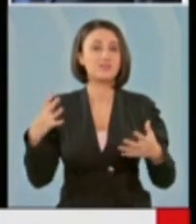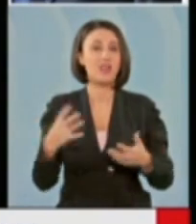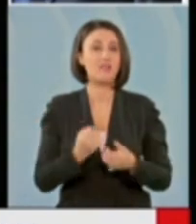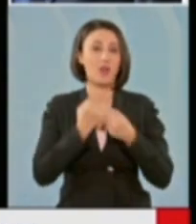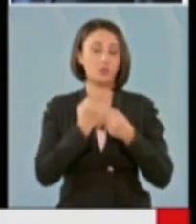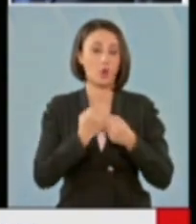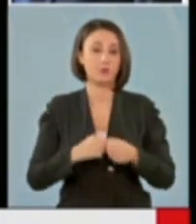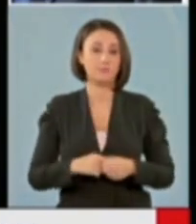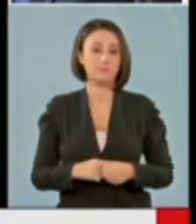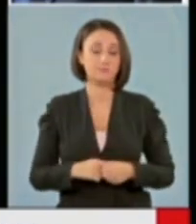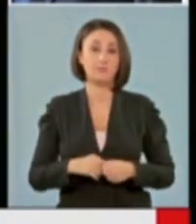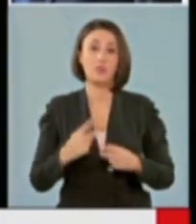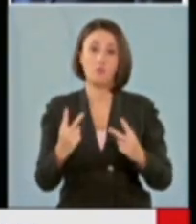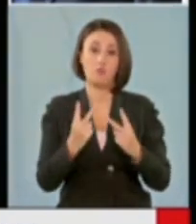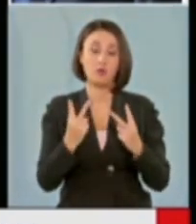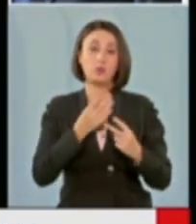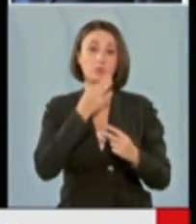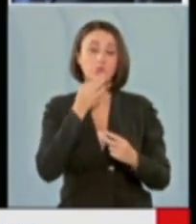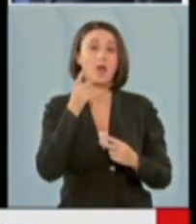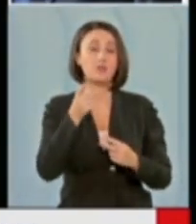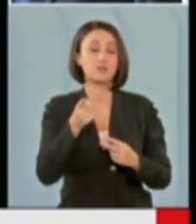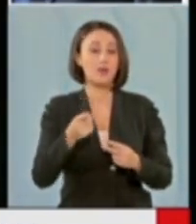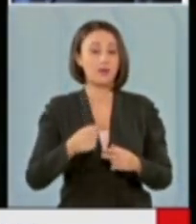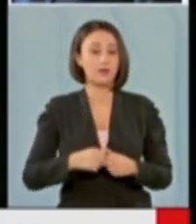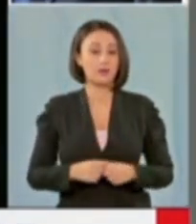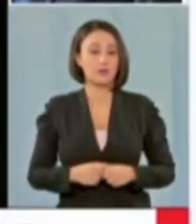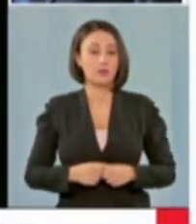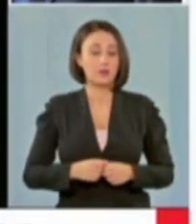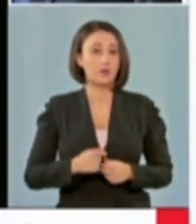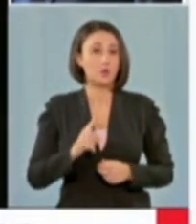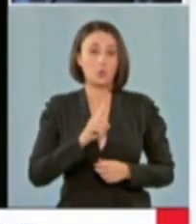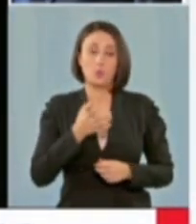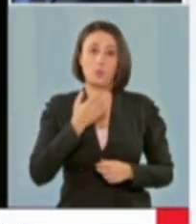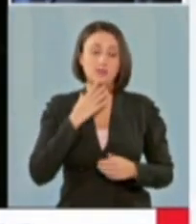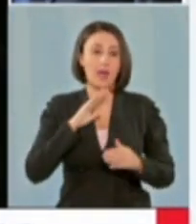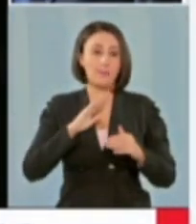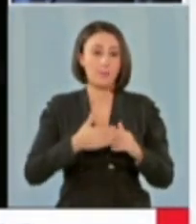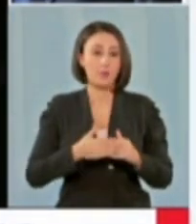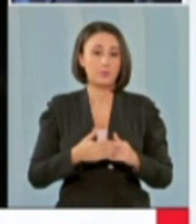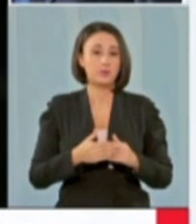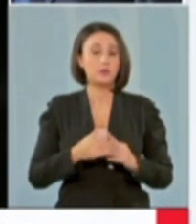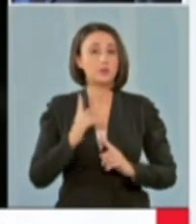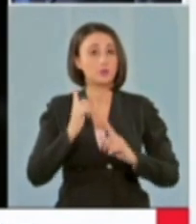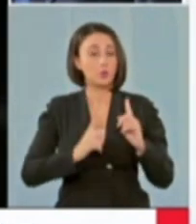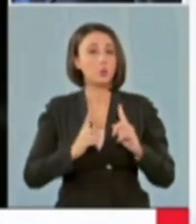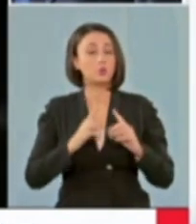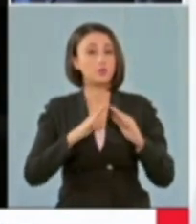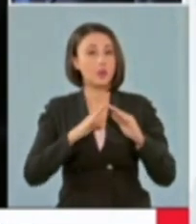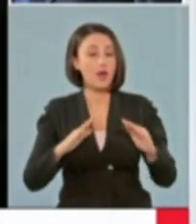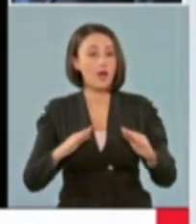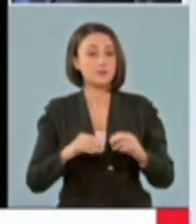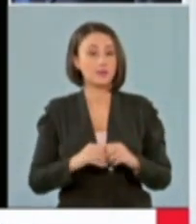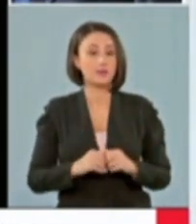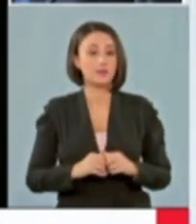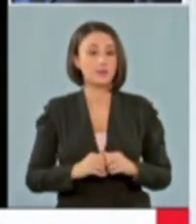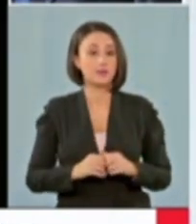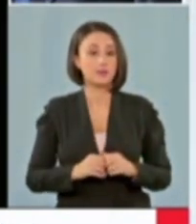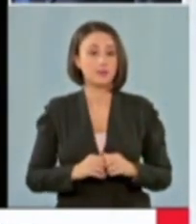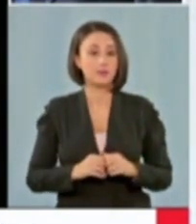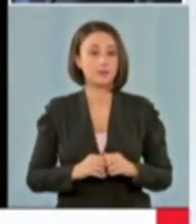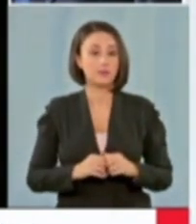salvatorii. Foarte important că ați menționat faptul că nu se află în apropiere totuși locuințe, nu